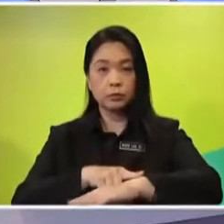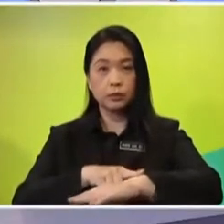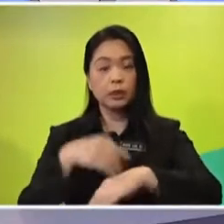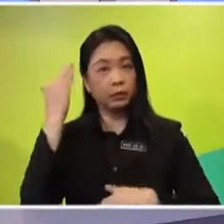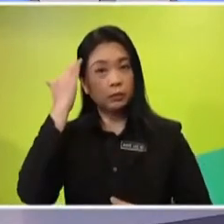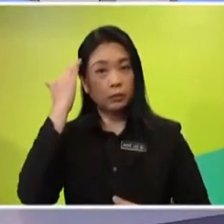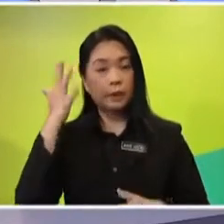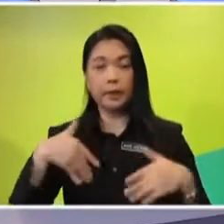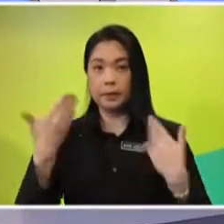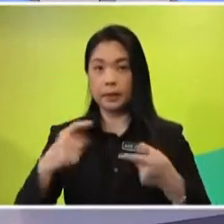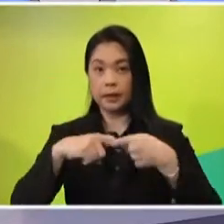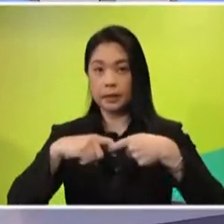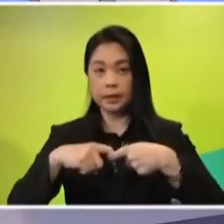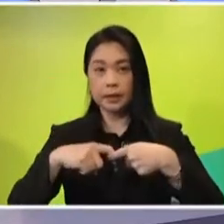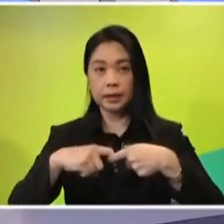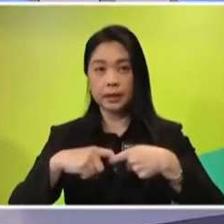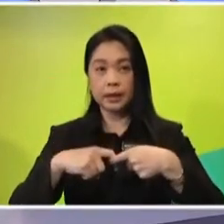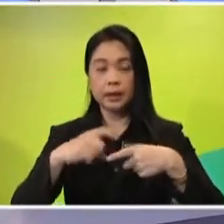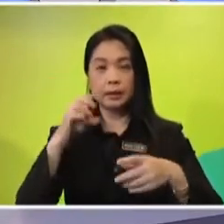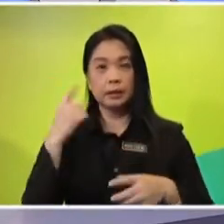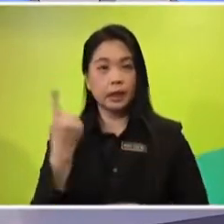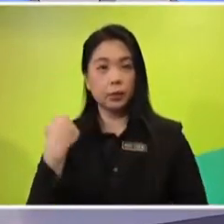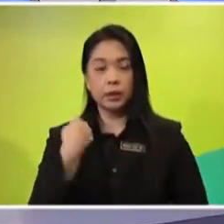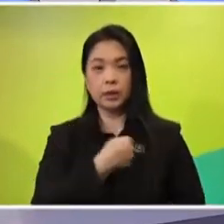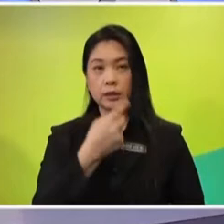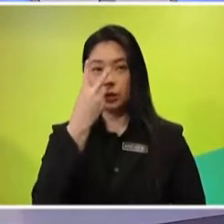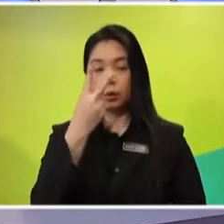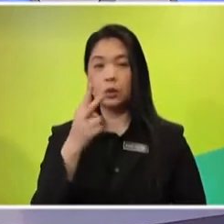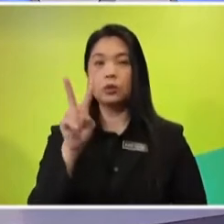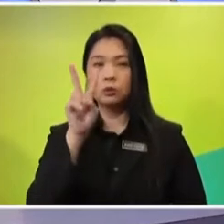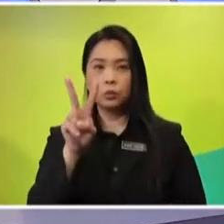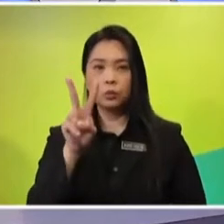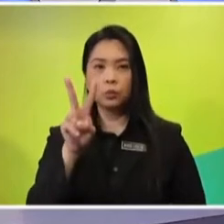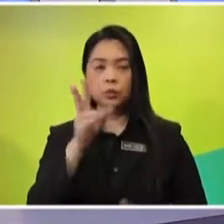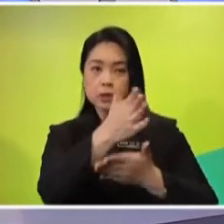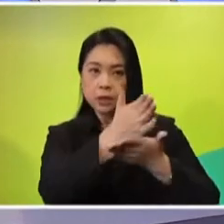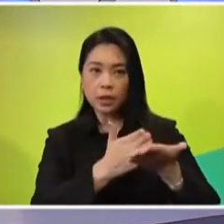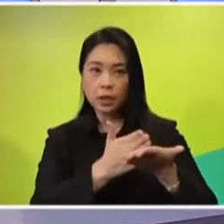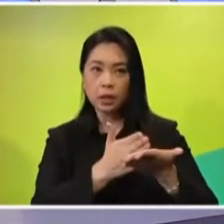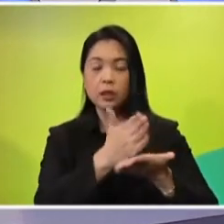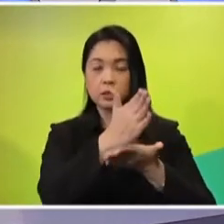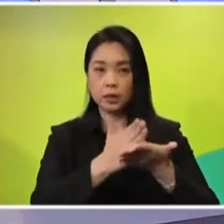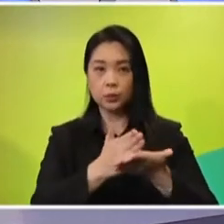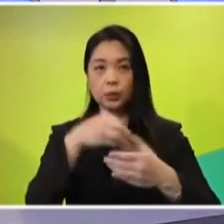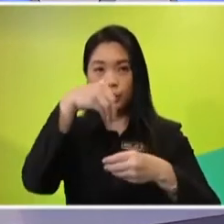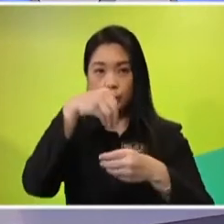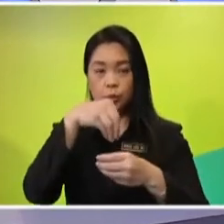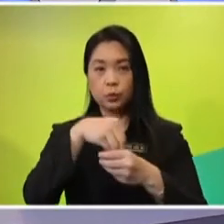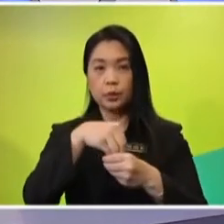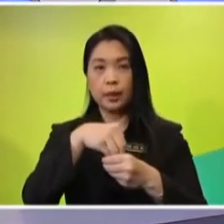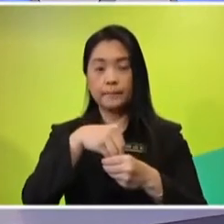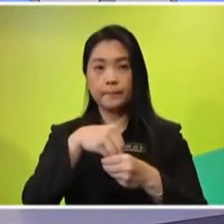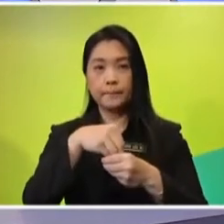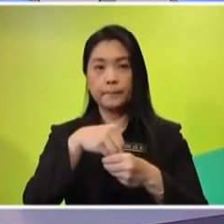dia? Selalunya kalau kita tengok kan, 2.5. Setengah itu dalam pecahan, apa dia